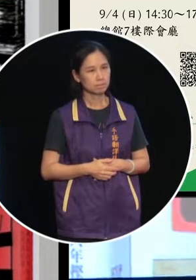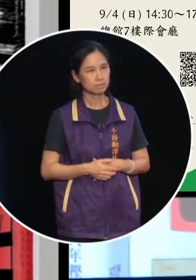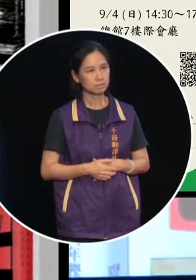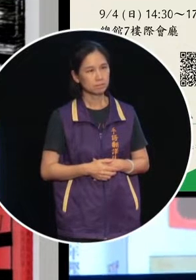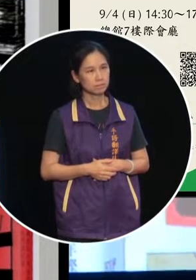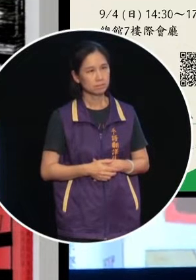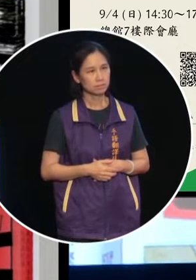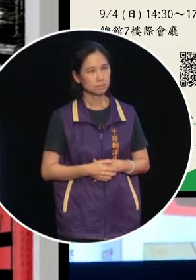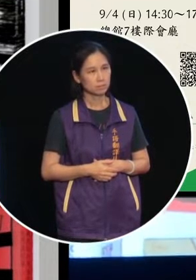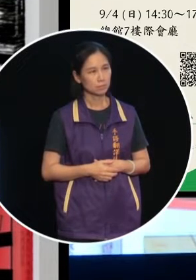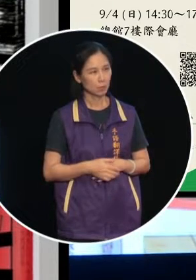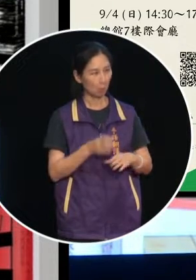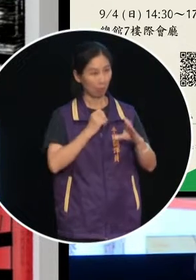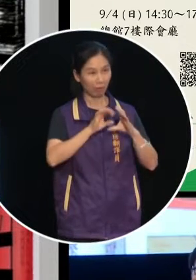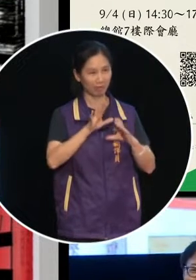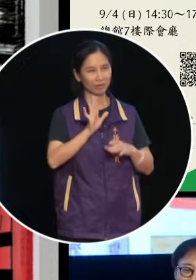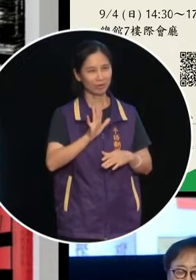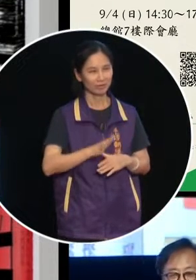有直播。